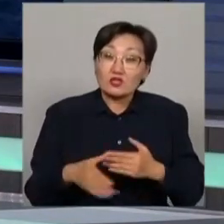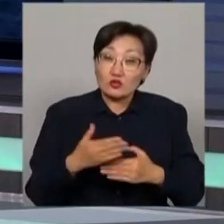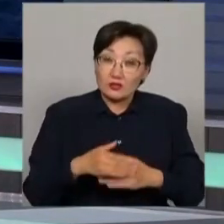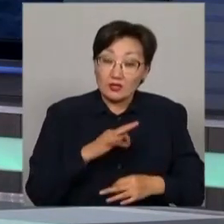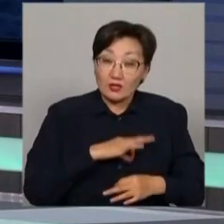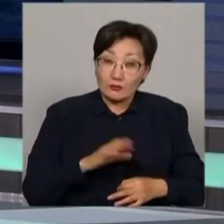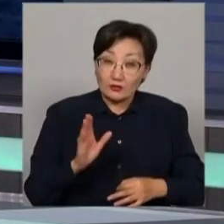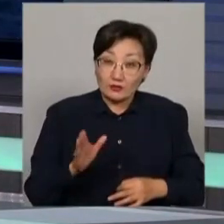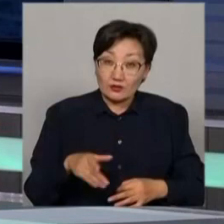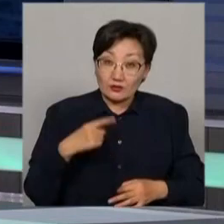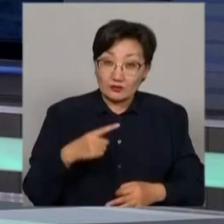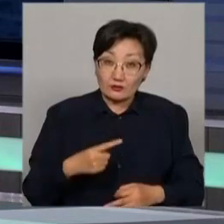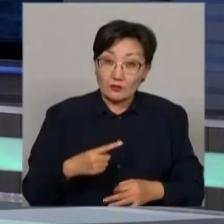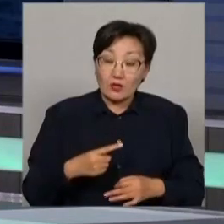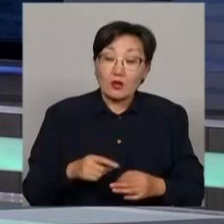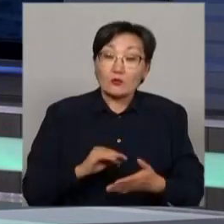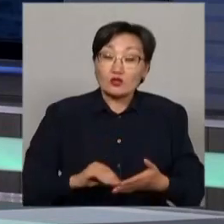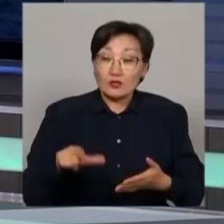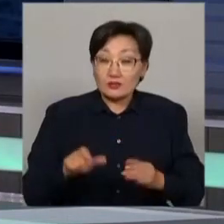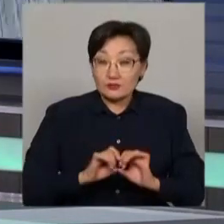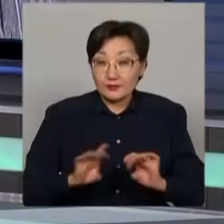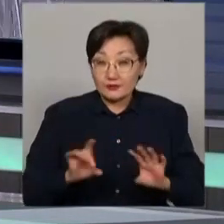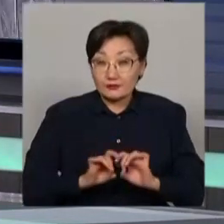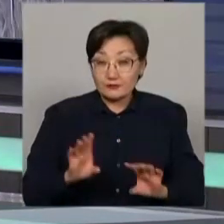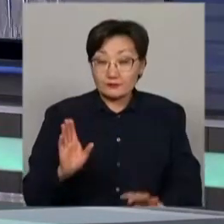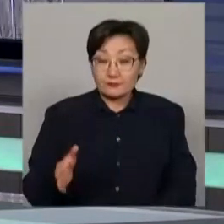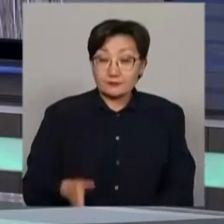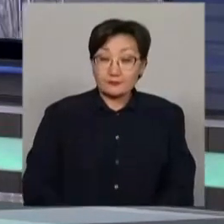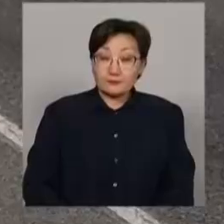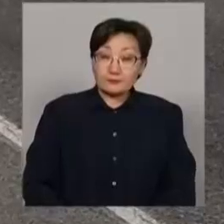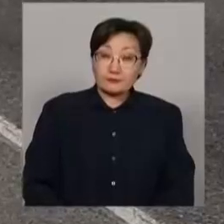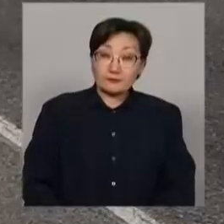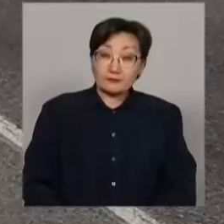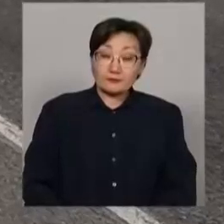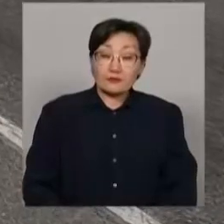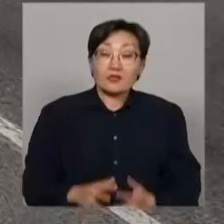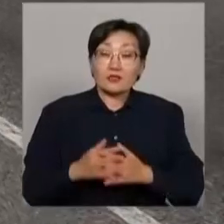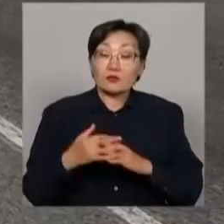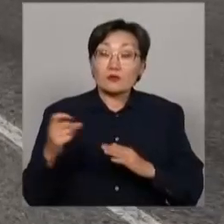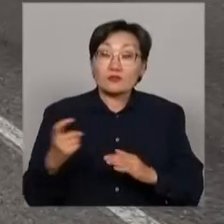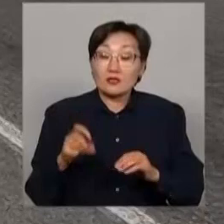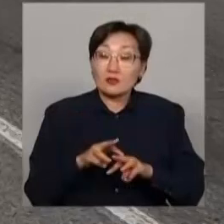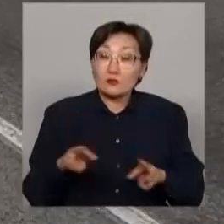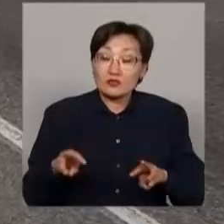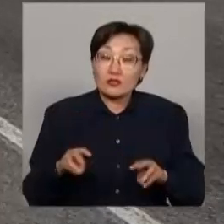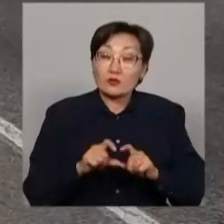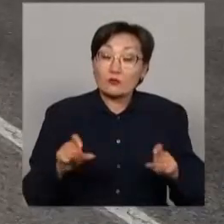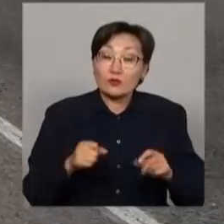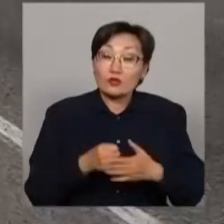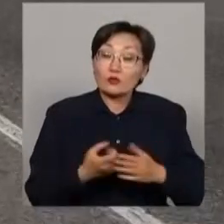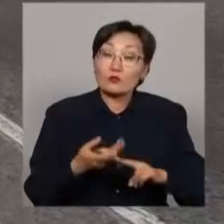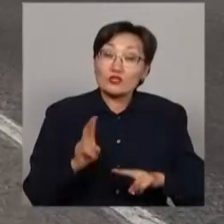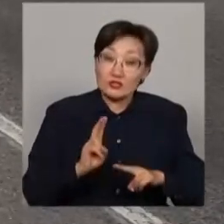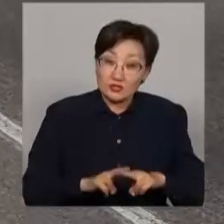шаралар қабылданатынын сөз етті. Әріптесім Оразай Нұртайдың бейне материалы. Ауыл шаруашылығы министрлігі осыған